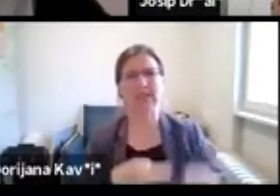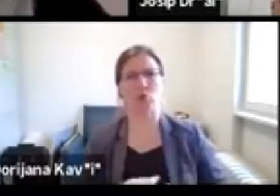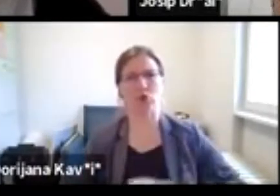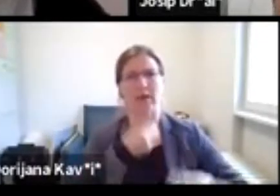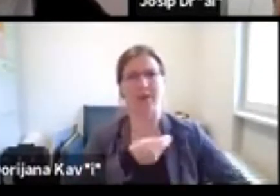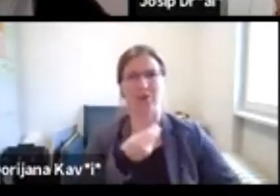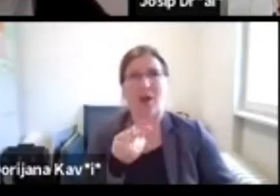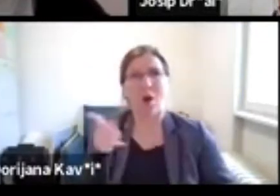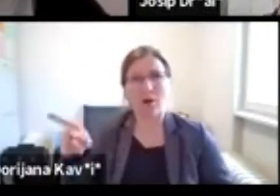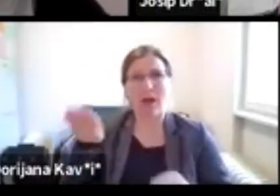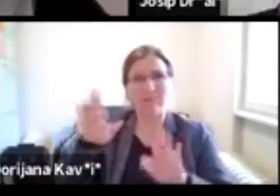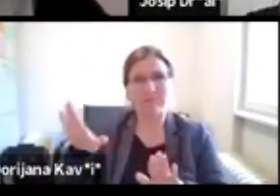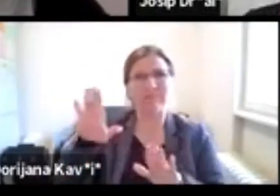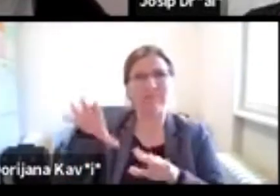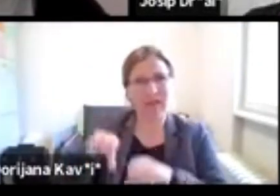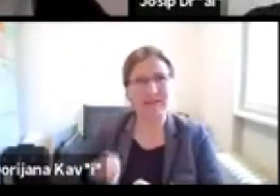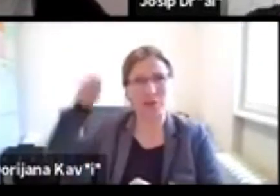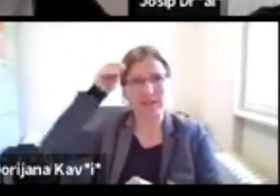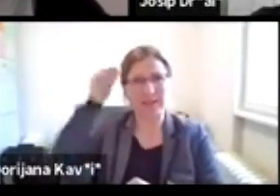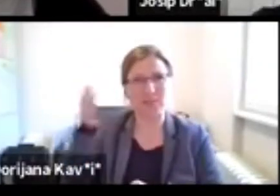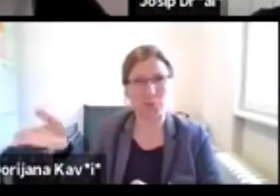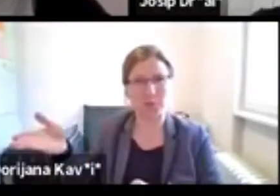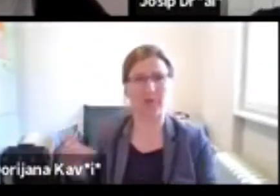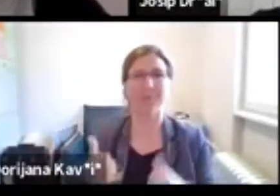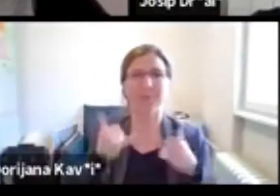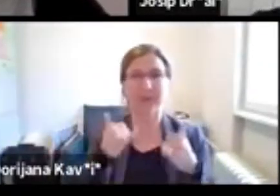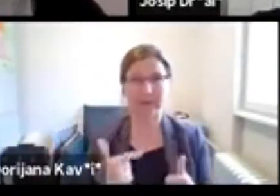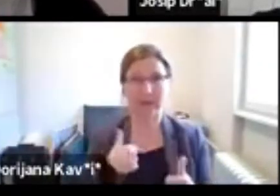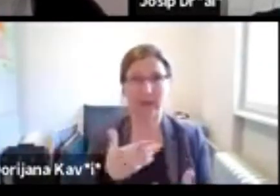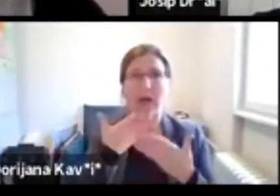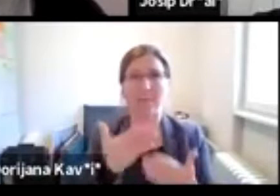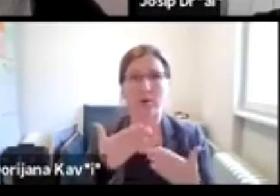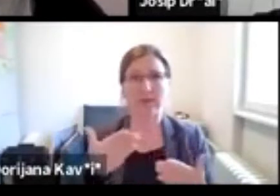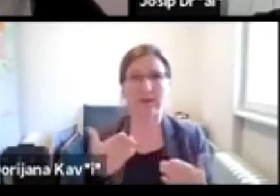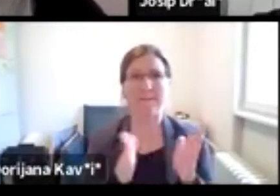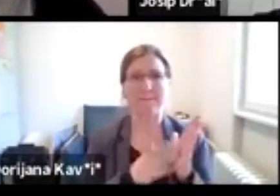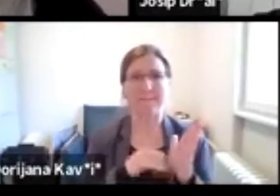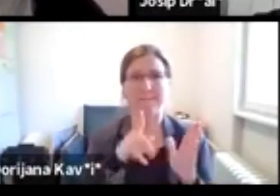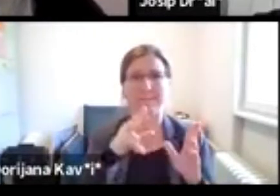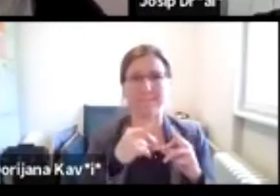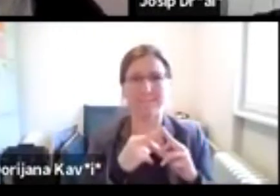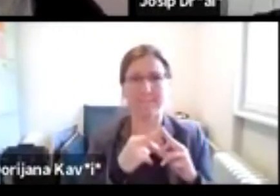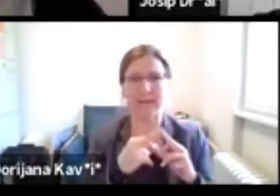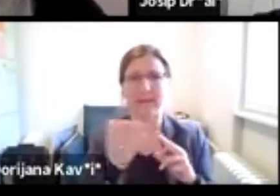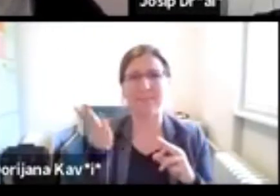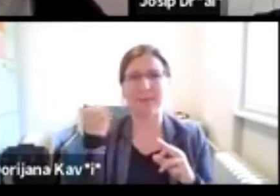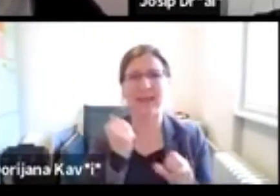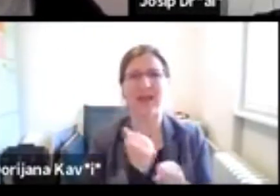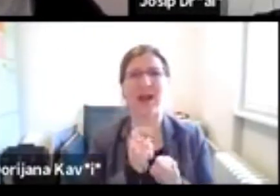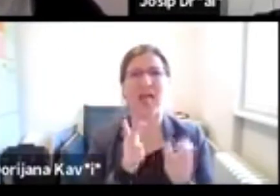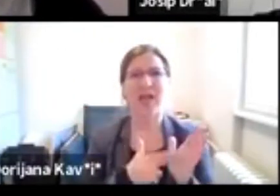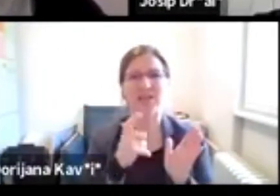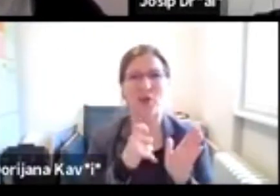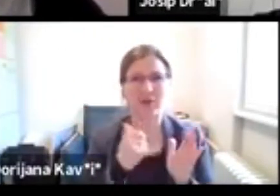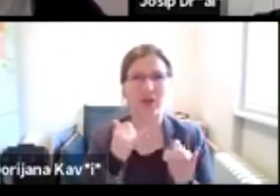Koristim prigodu da pozdravim našu Miju Bivšu Glasnović, a sada Matić, mašemo